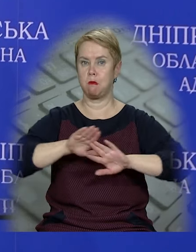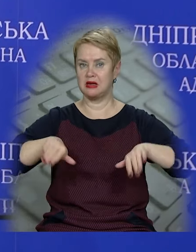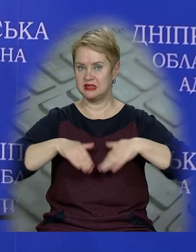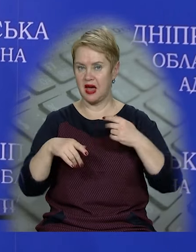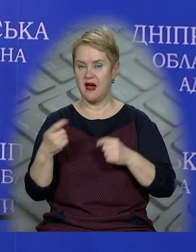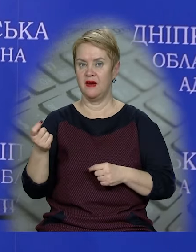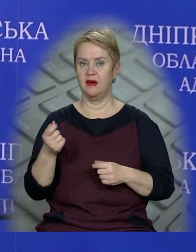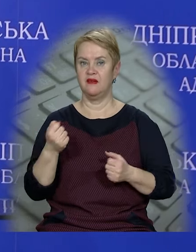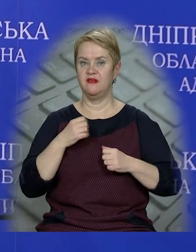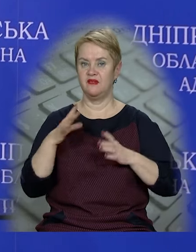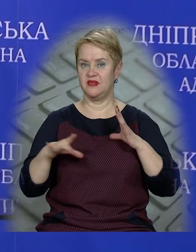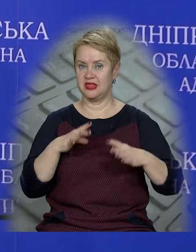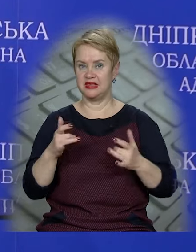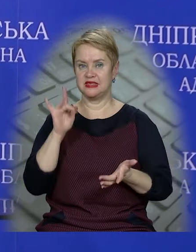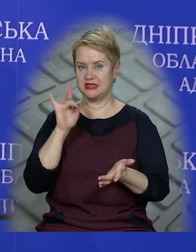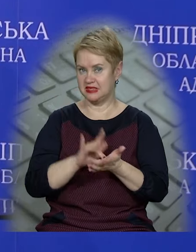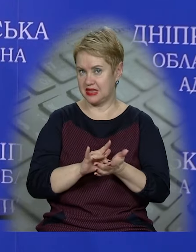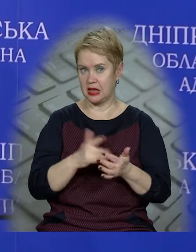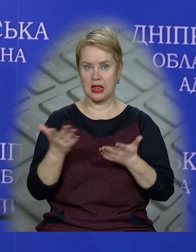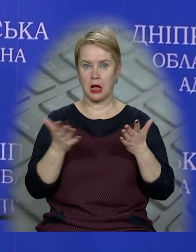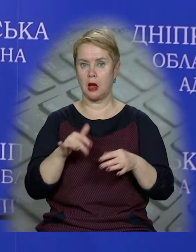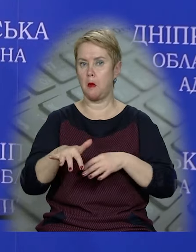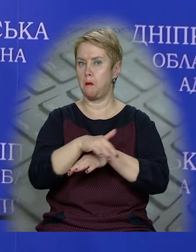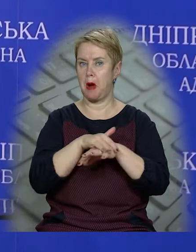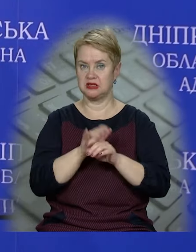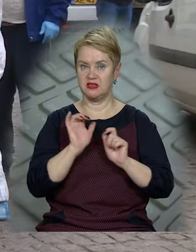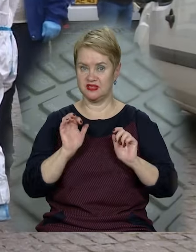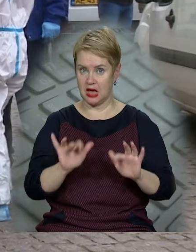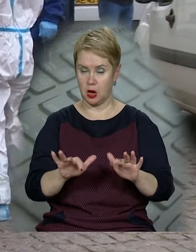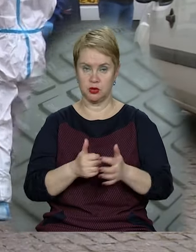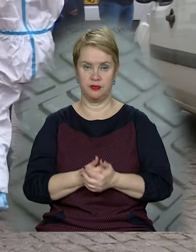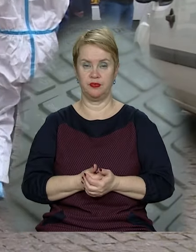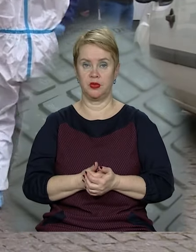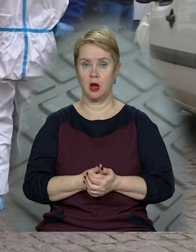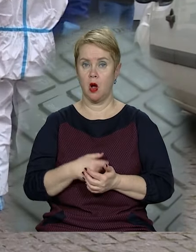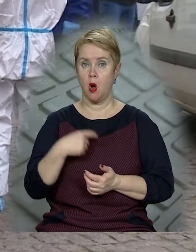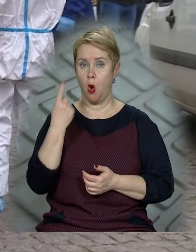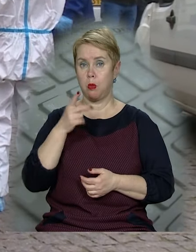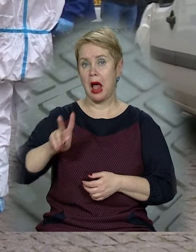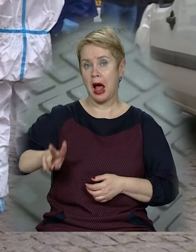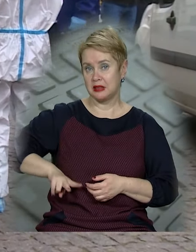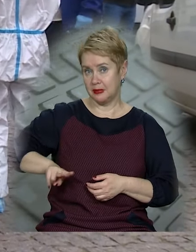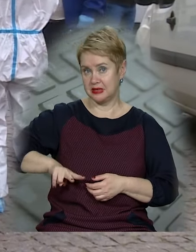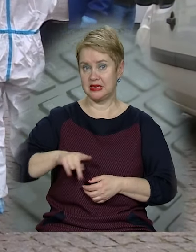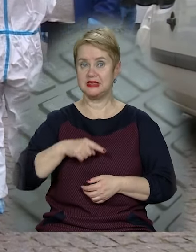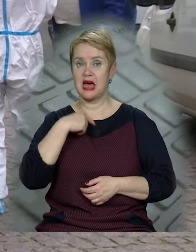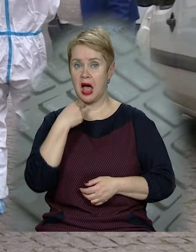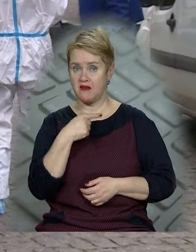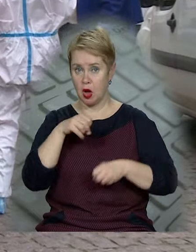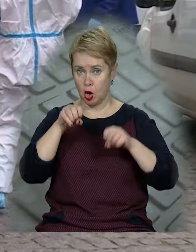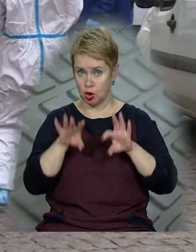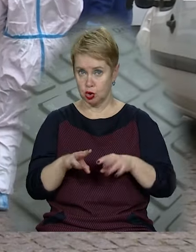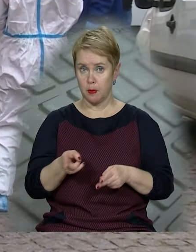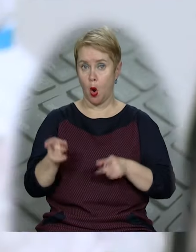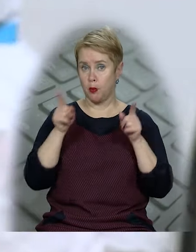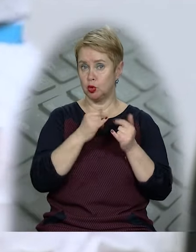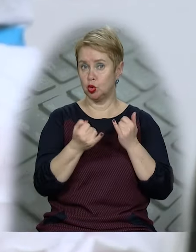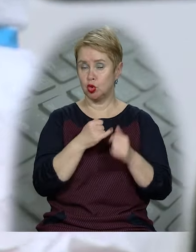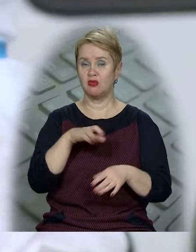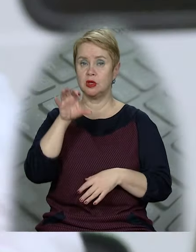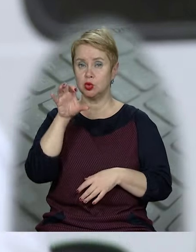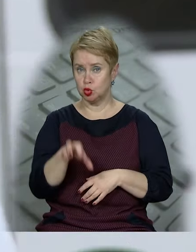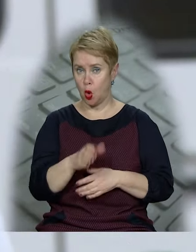басейнів, фітнес-центрів, проведення будь-яких масових заходів. В облдержадміністрації заявили, рішення про перехід до